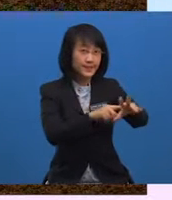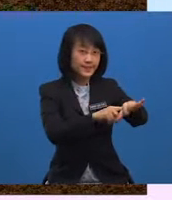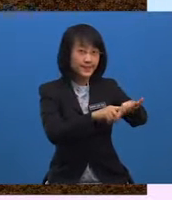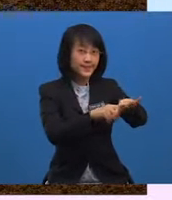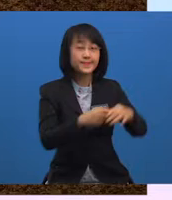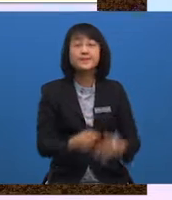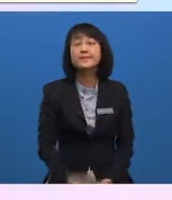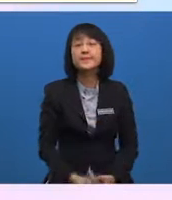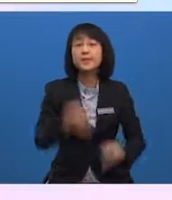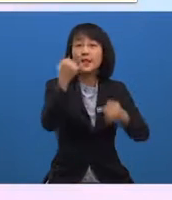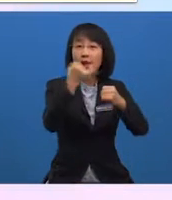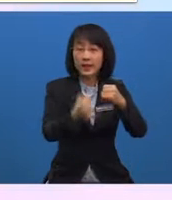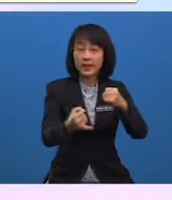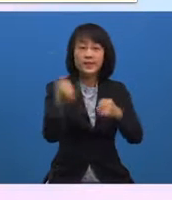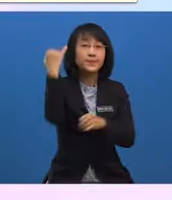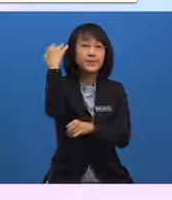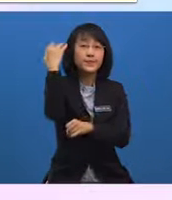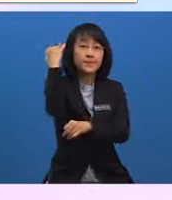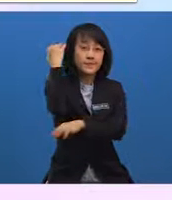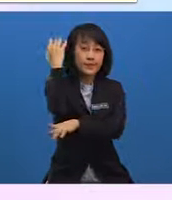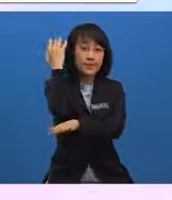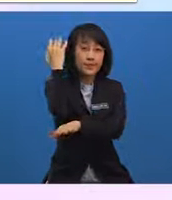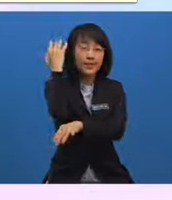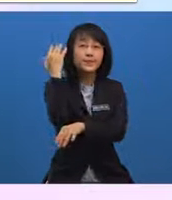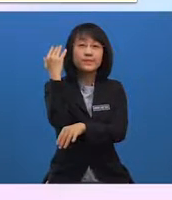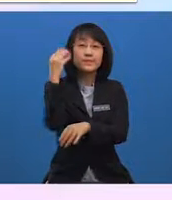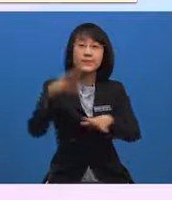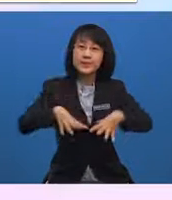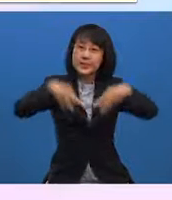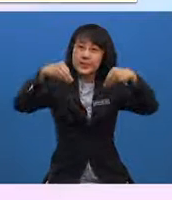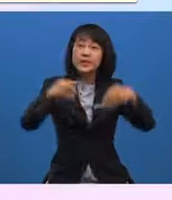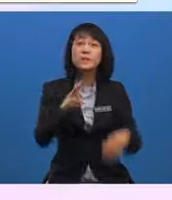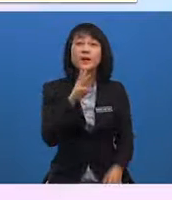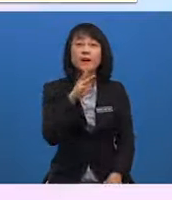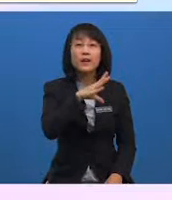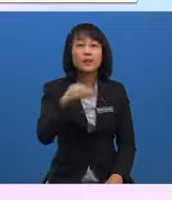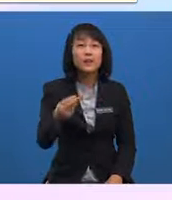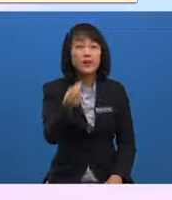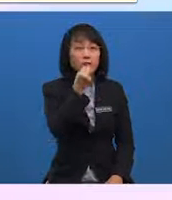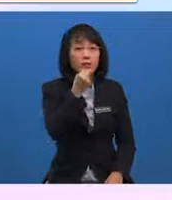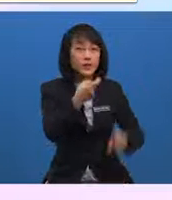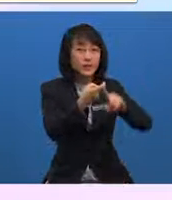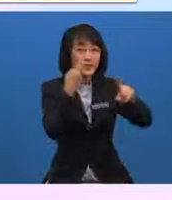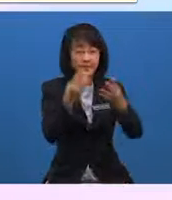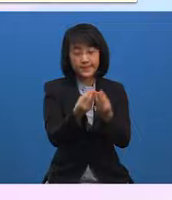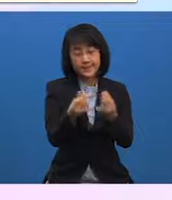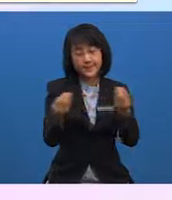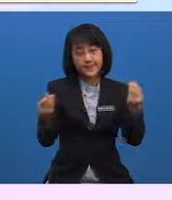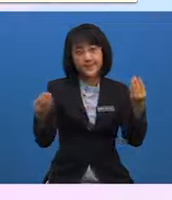Akhir sekali, akar menyerap air dan nutrien daripada tanah. Selain